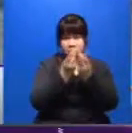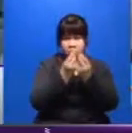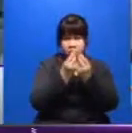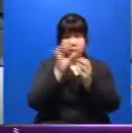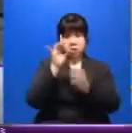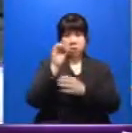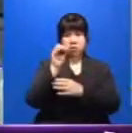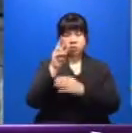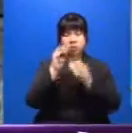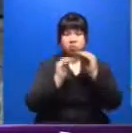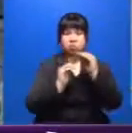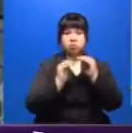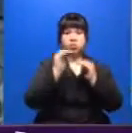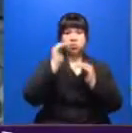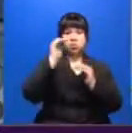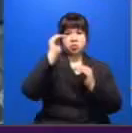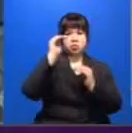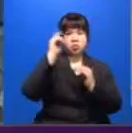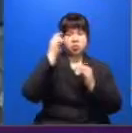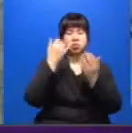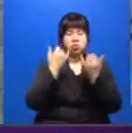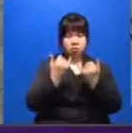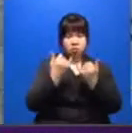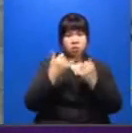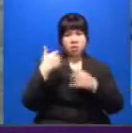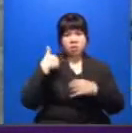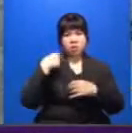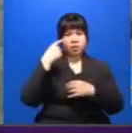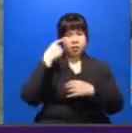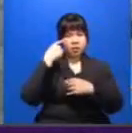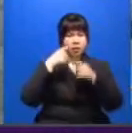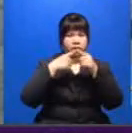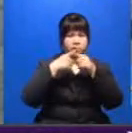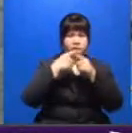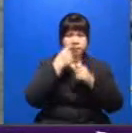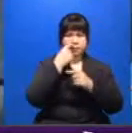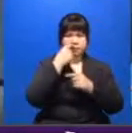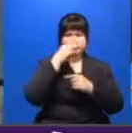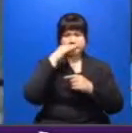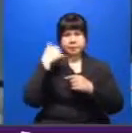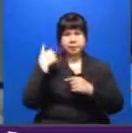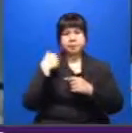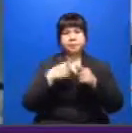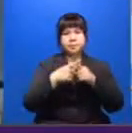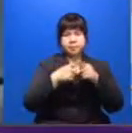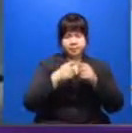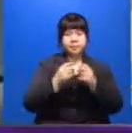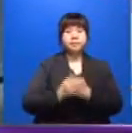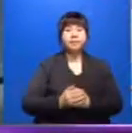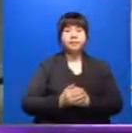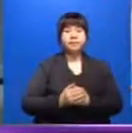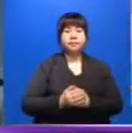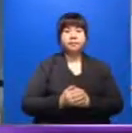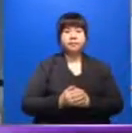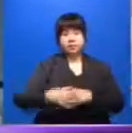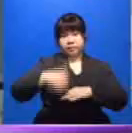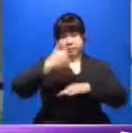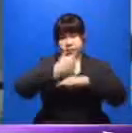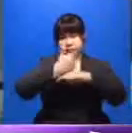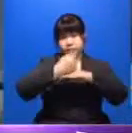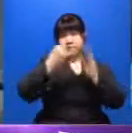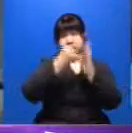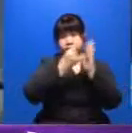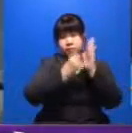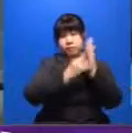รอบปีทำให้ประชาชนเริ่มมีอาการแสบตาแล้วก็แสบจมูกขณะที่นายวิเชียรพุธิวิญญูผู้ว่าราชการจังหวัด